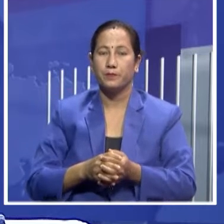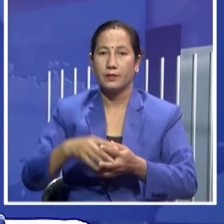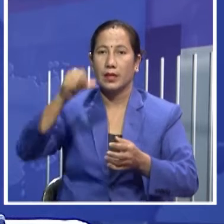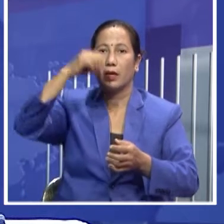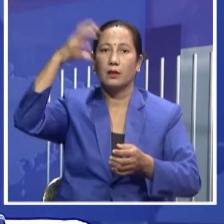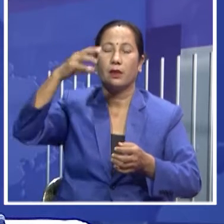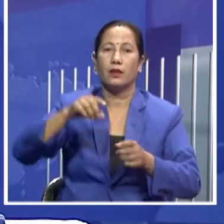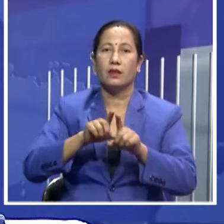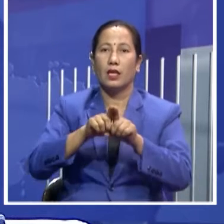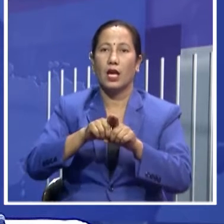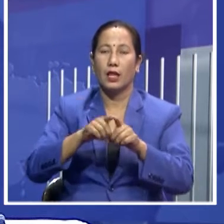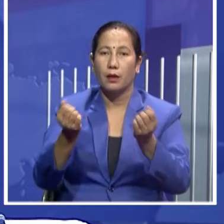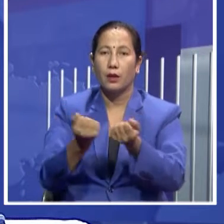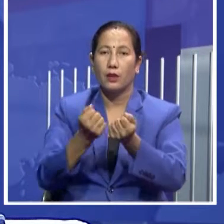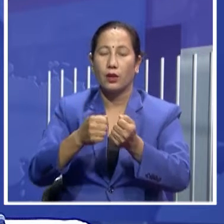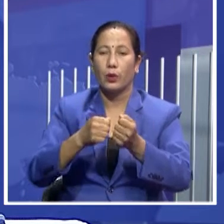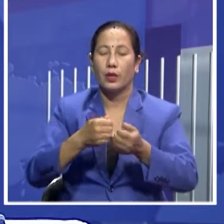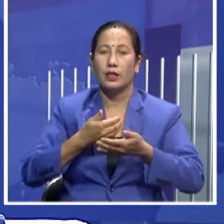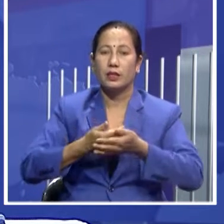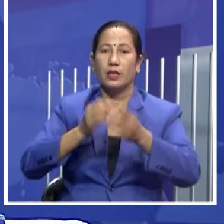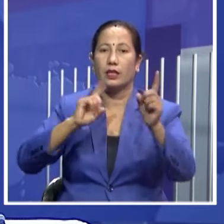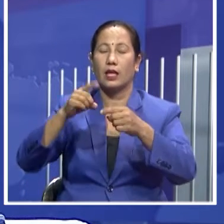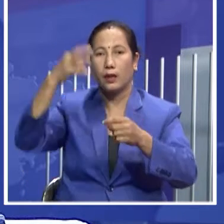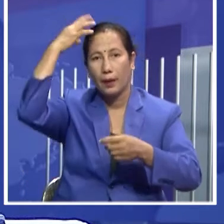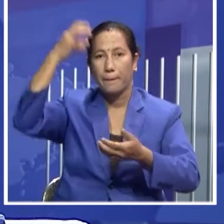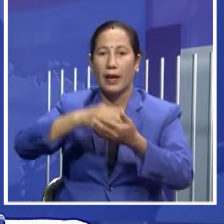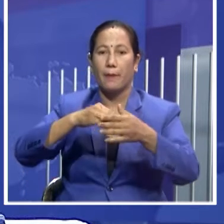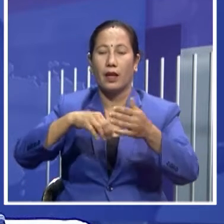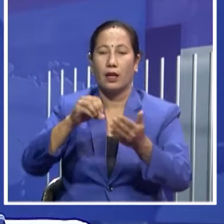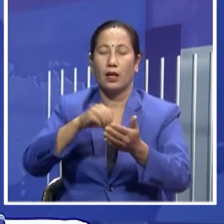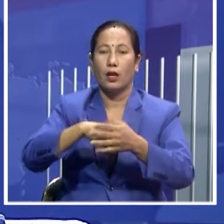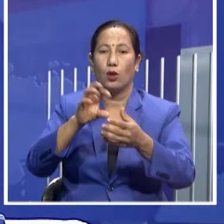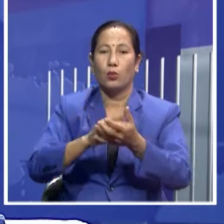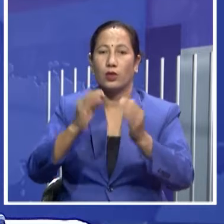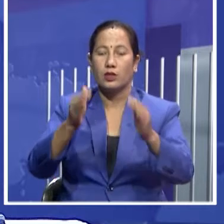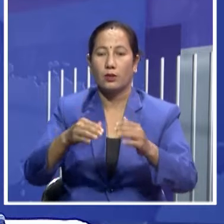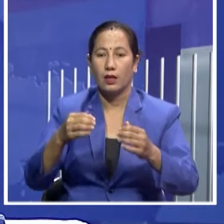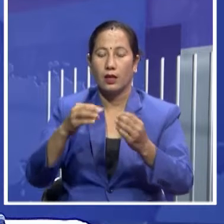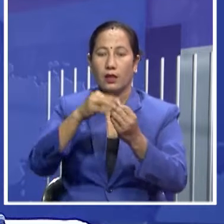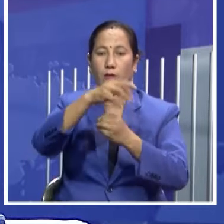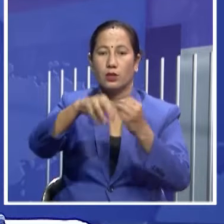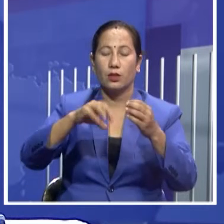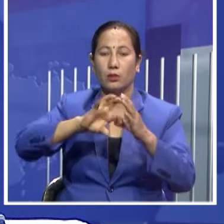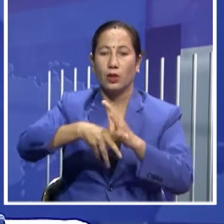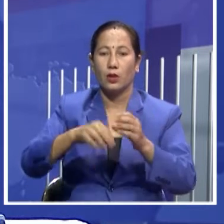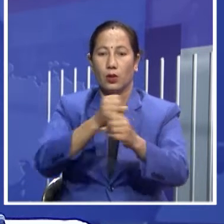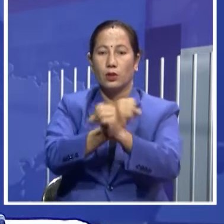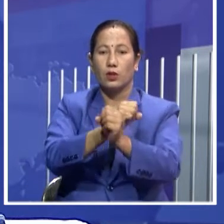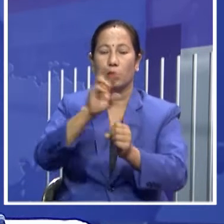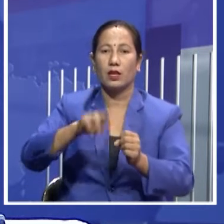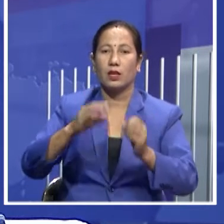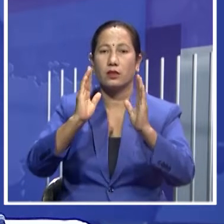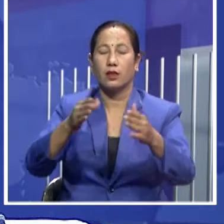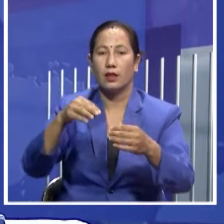पानी पर्नासाथ अवरुद्ध हुने सिद्धार्थ राजमार्गको पाल्पा बुटवल सडक छेउका बस्तीहरू पहिरोको जोखिममा रहेका छन्। सडक